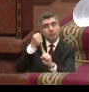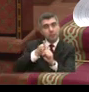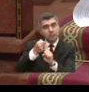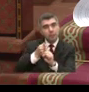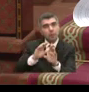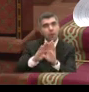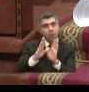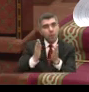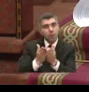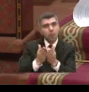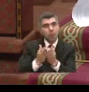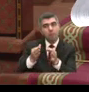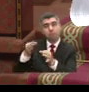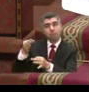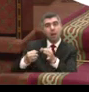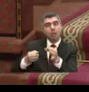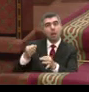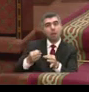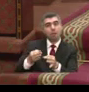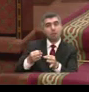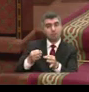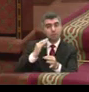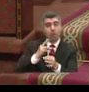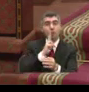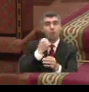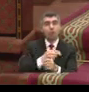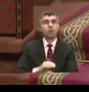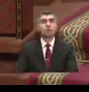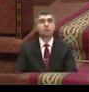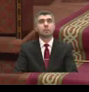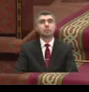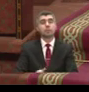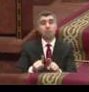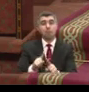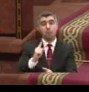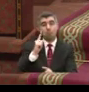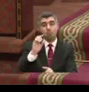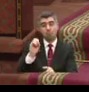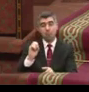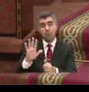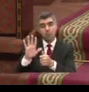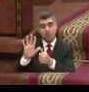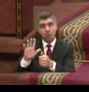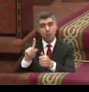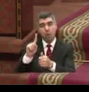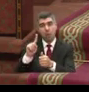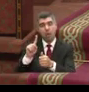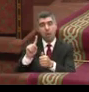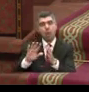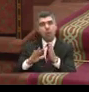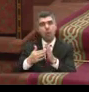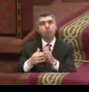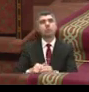من المحكمة الدستورية ومجلس الدستوري قبل ذلك. الأمر يتعلق بالفصول من 100 إلى 106 من الدستور، واضحة وصريحة في